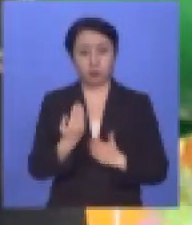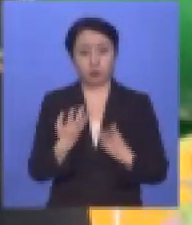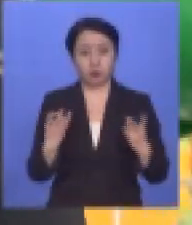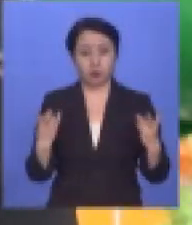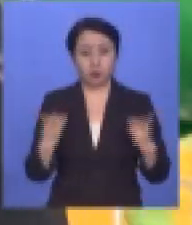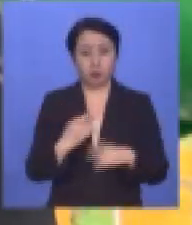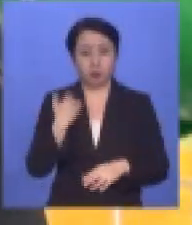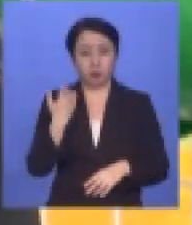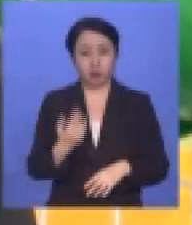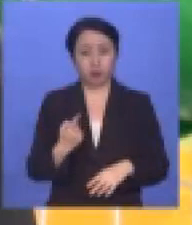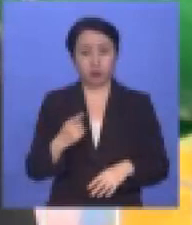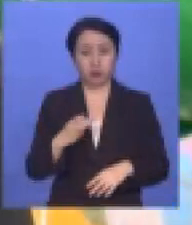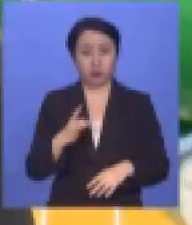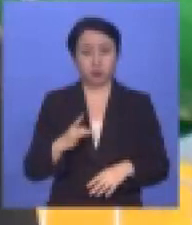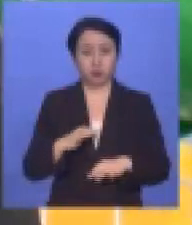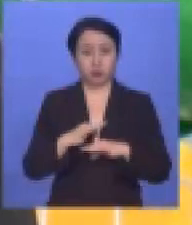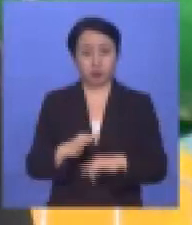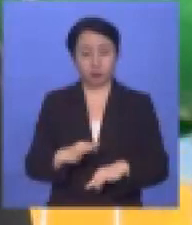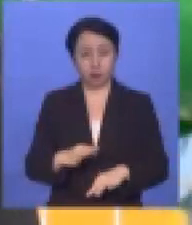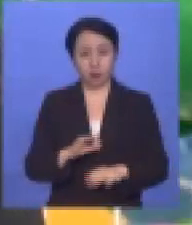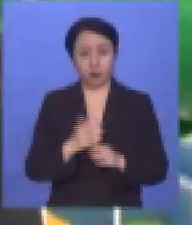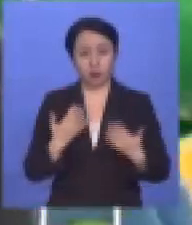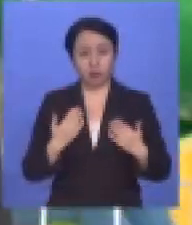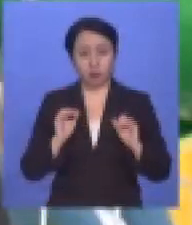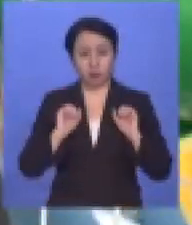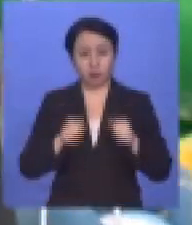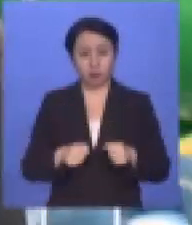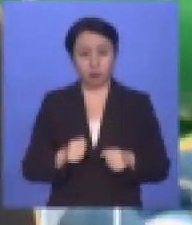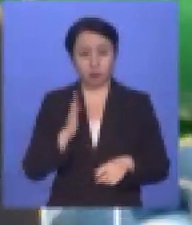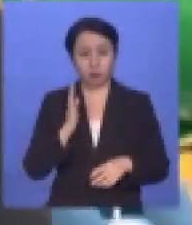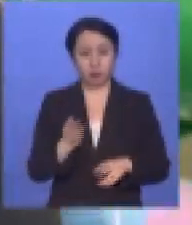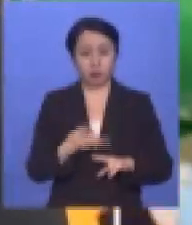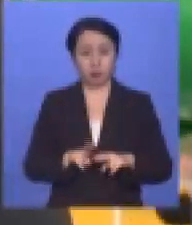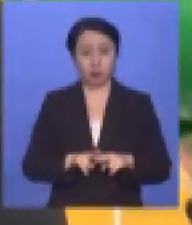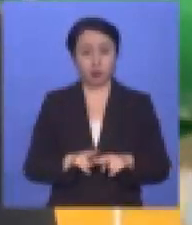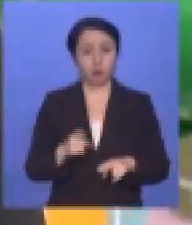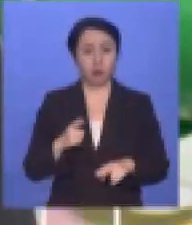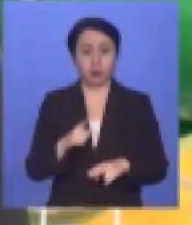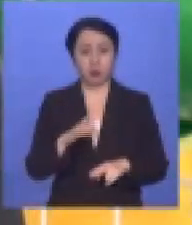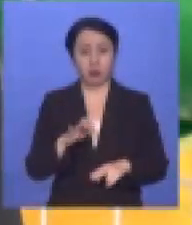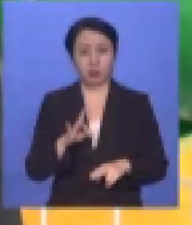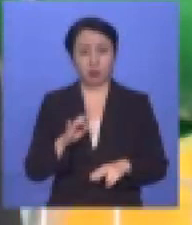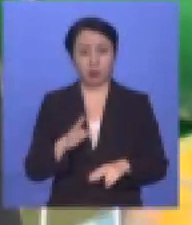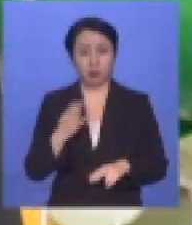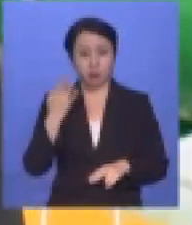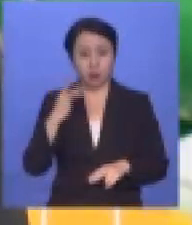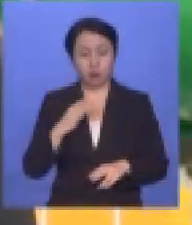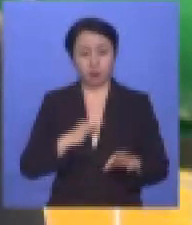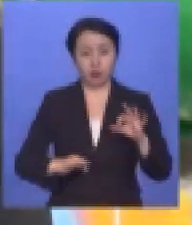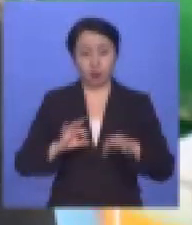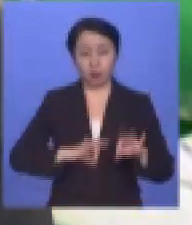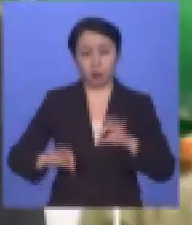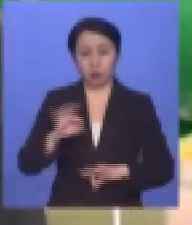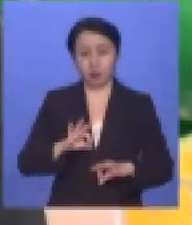сыйлау. Олардың бір сәтке бар қиындығын ұмытып демалуына мүмкіндік бергіміз келді. Сонымен қатар біздің серіктесіміз Insight Project